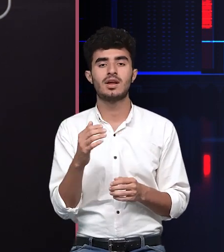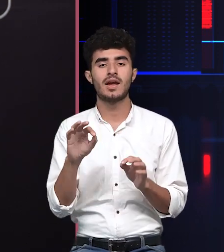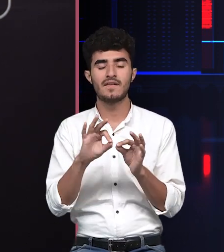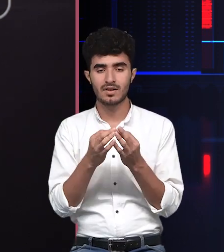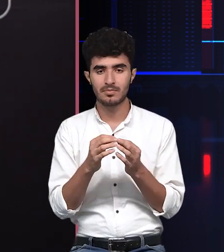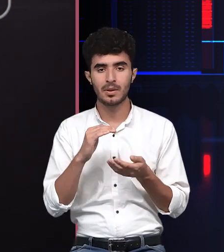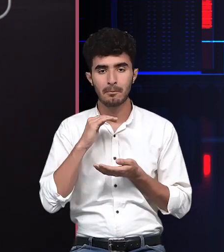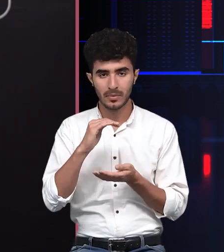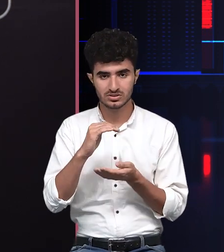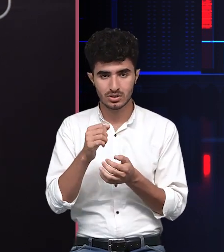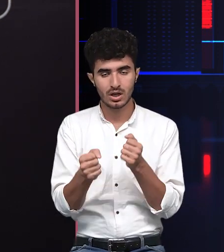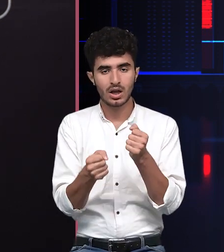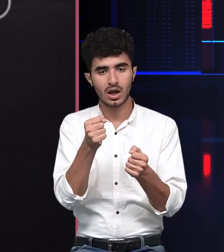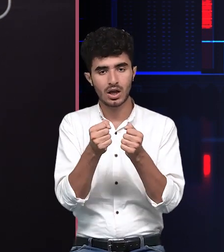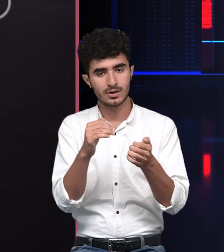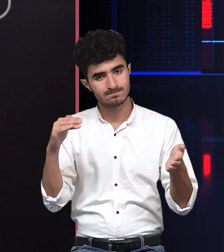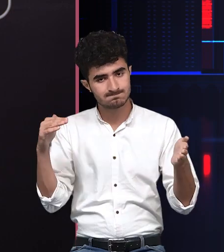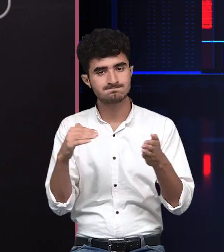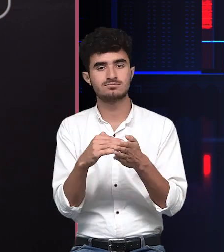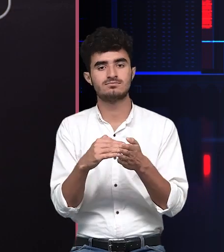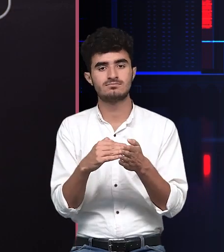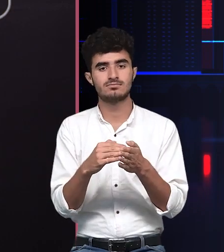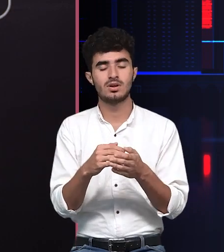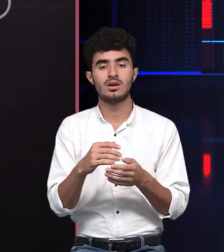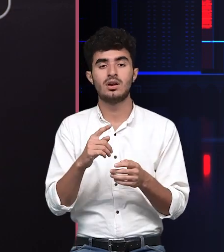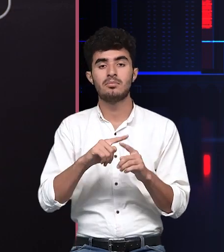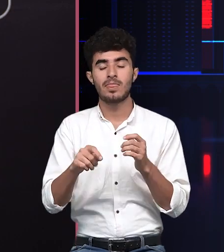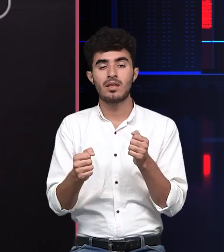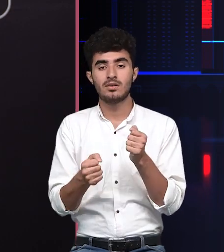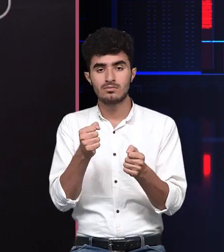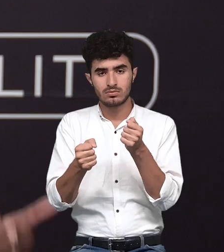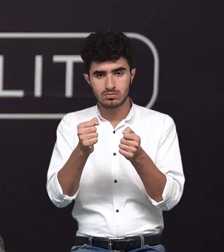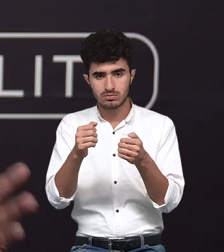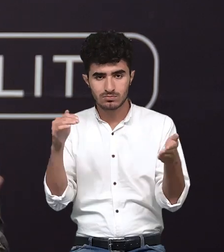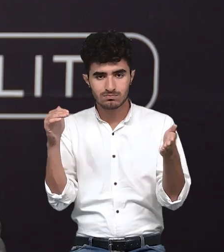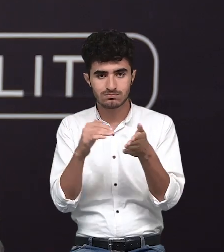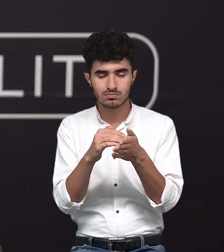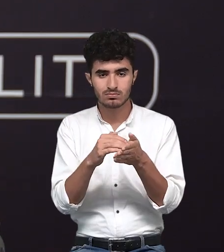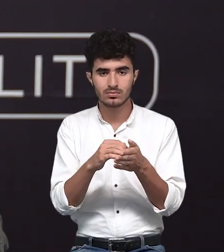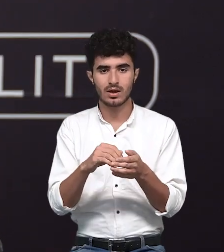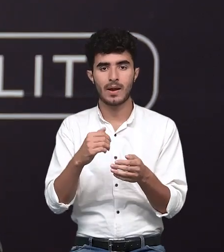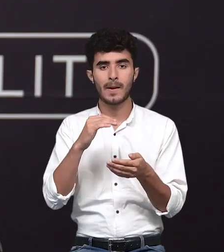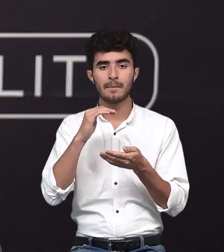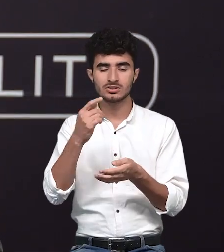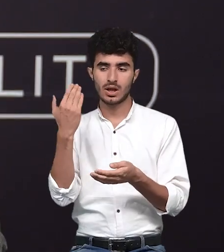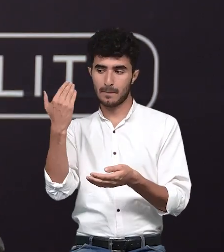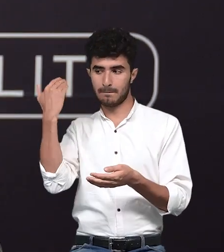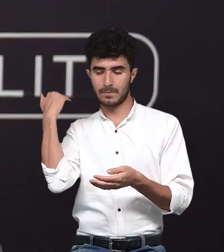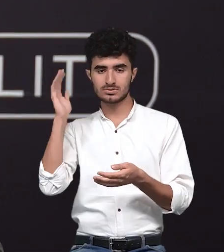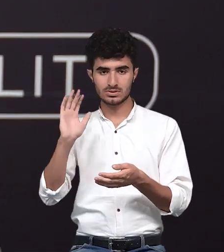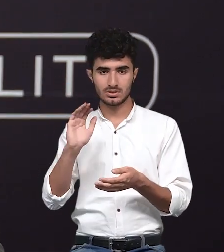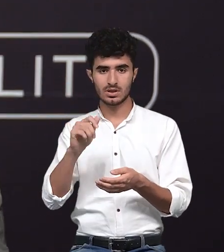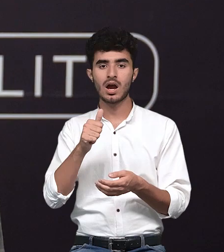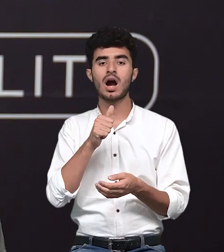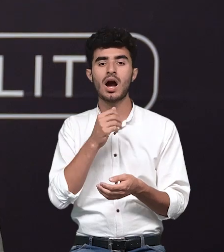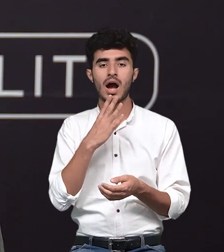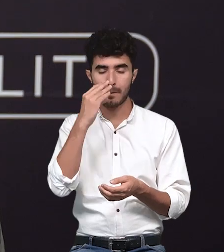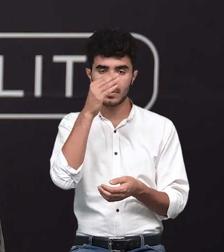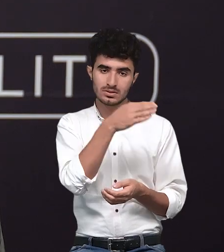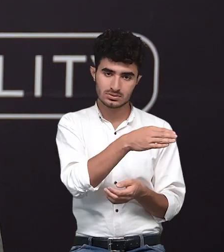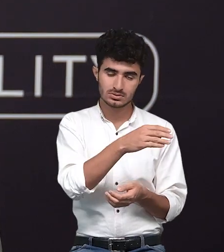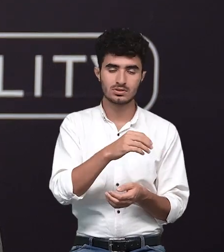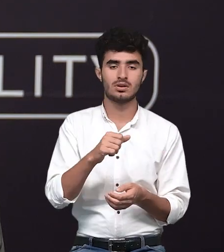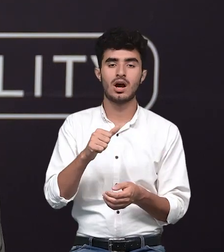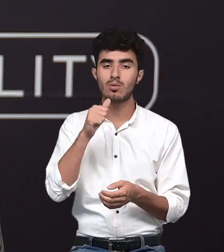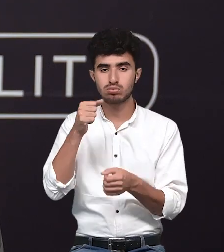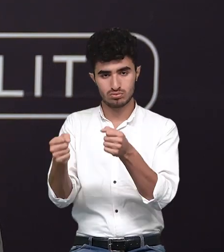کا کار ایکسیڈنٹ ہو گیا، اب کار ایکسیڈنٹ میں بچہ بھی بیٹھا ہوا تھا، فادر کی ڈیتھ ہو گئی، بچہ بچ گیا لیکن اس کو انجریز